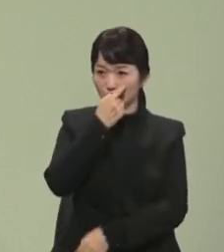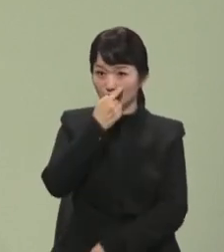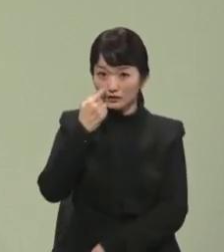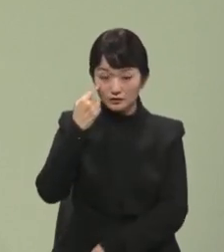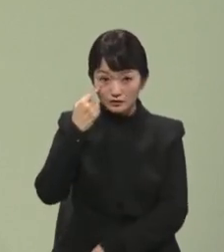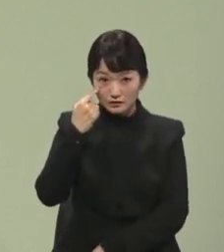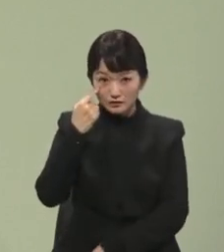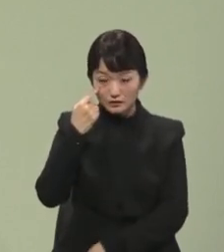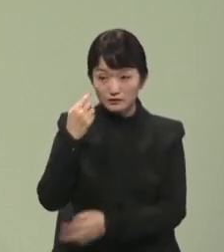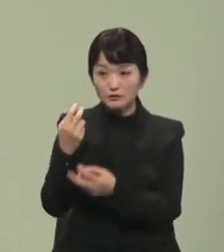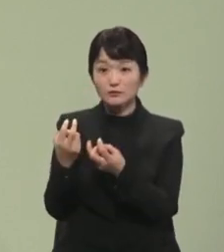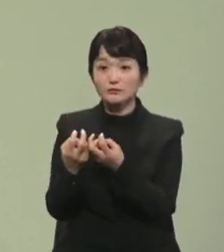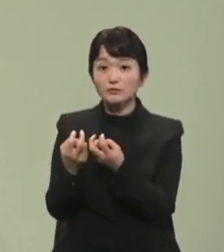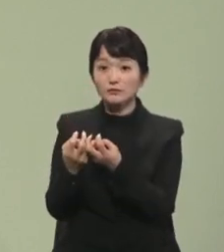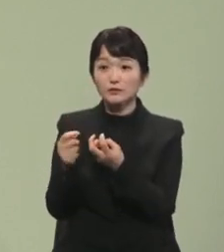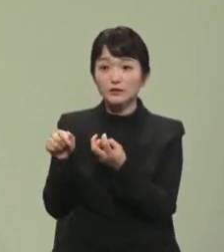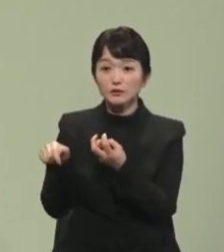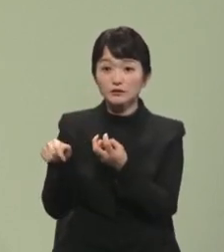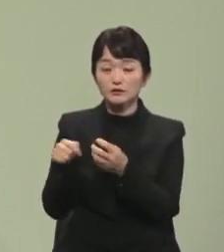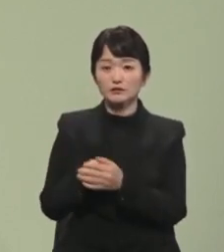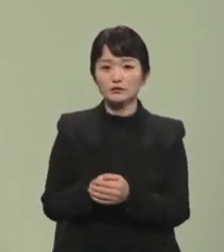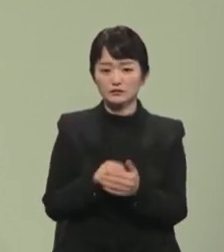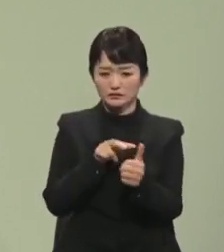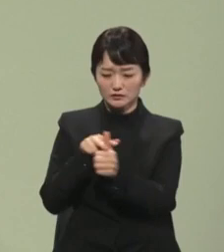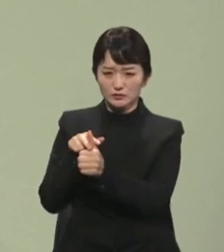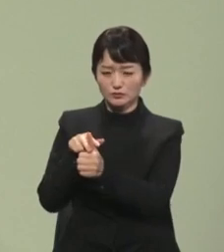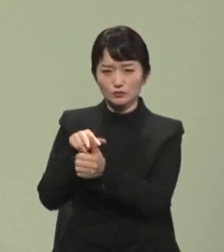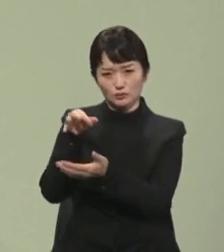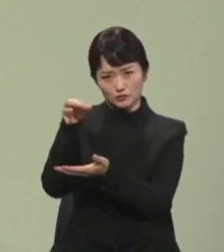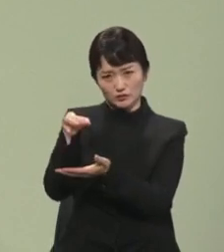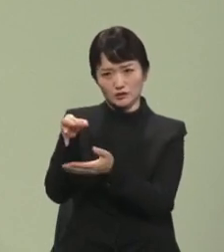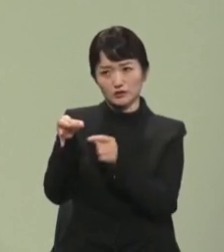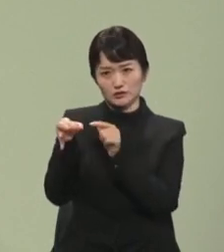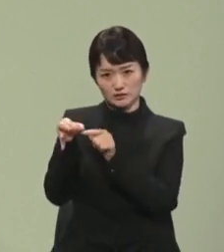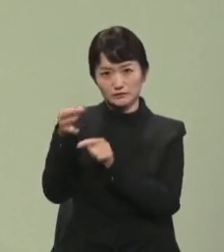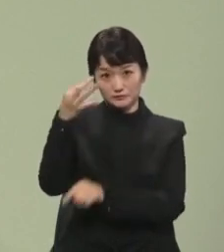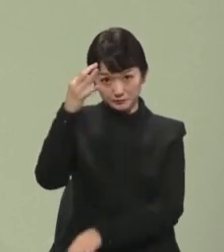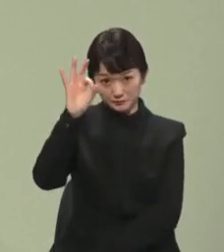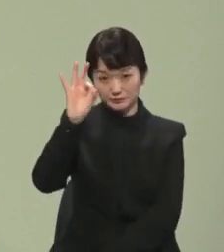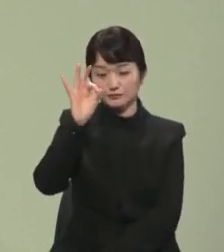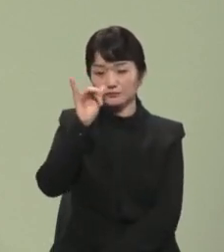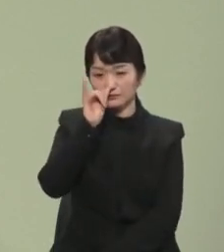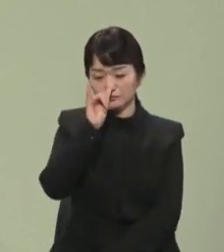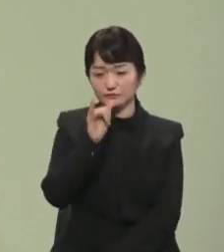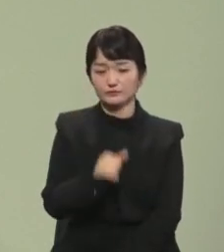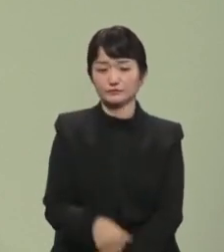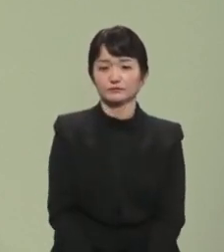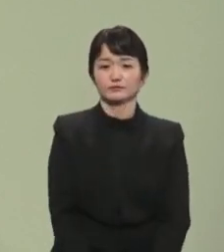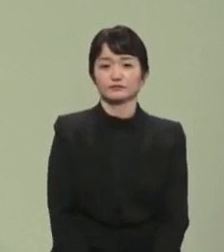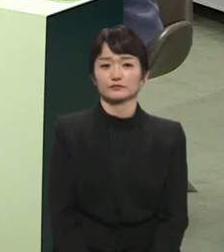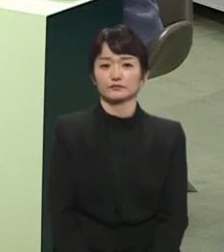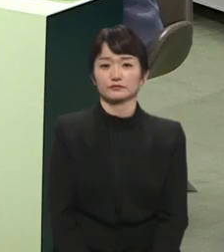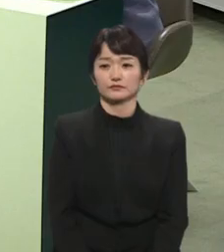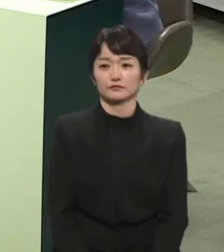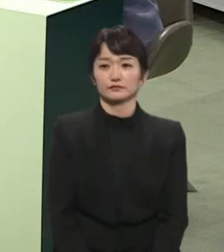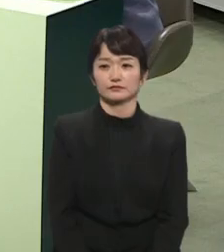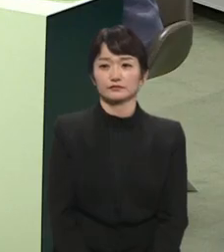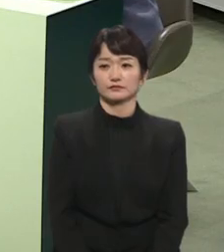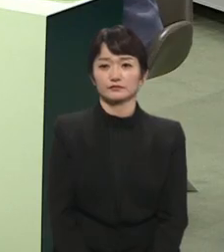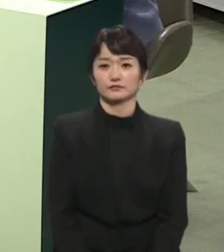사용했다고 한다면이 역시도 이제 정보의 가치라는 면에서는 조금 인정돼 볼 수 있는 부분이 아닌가 싶긴 합니다 지금